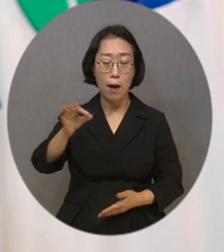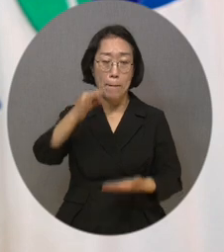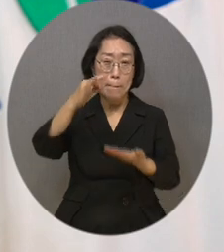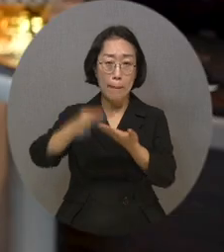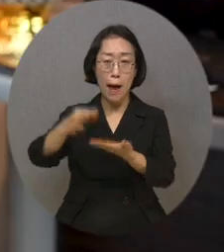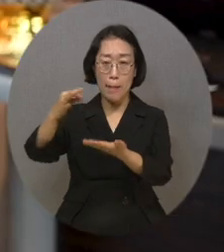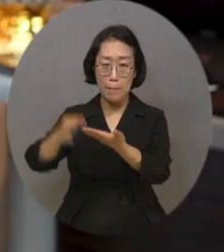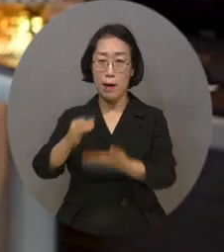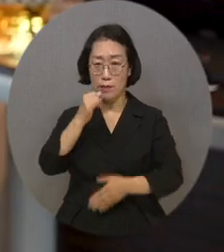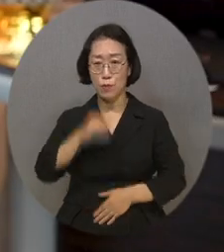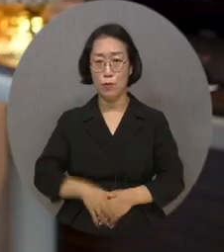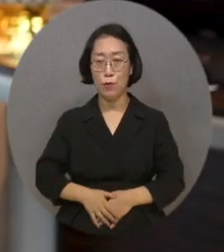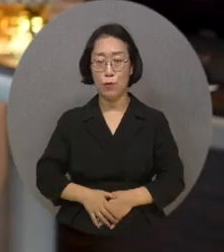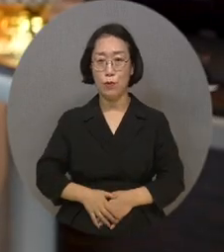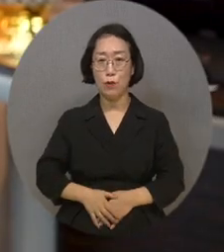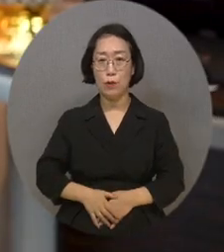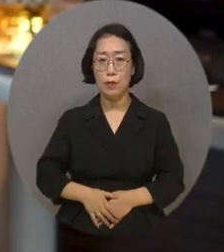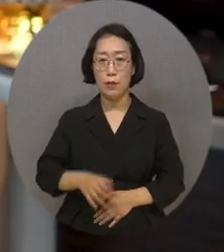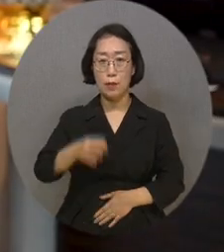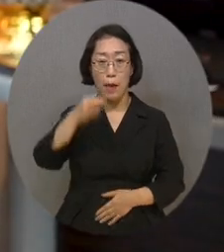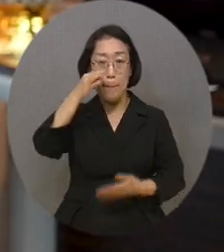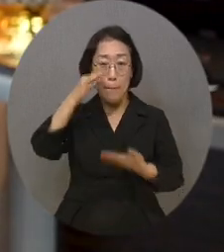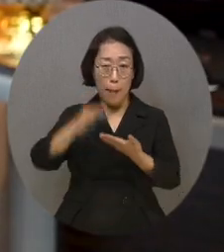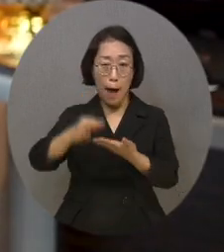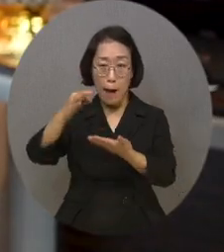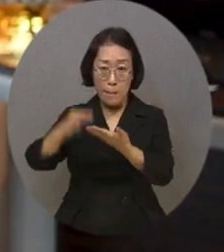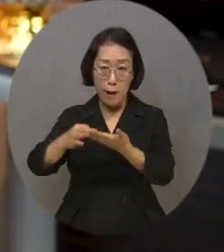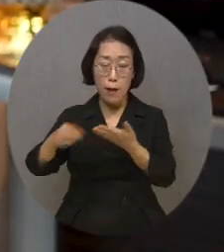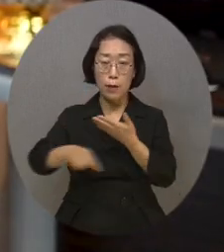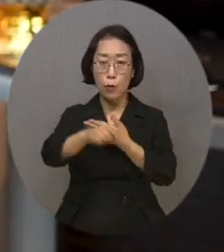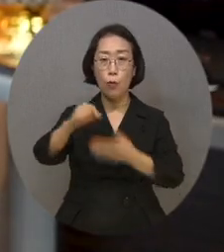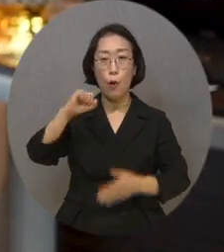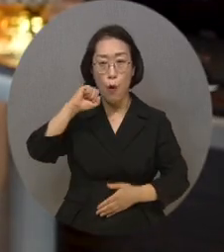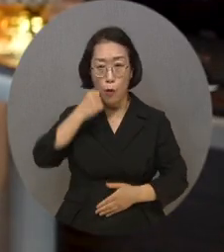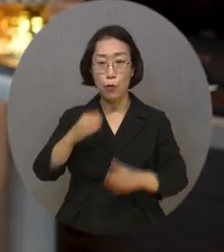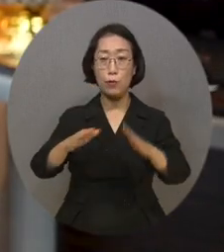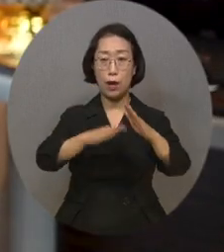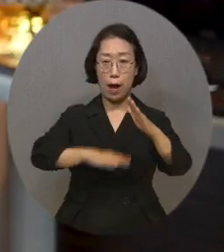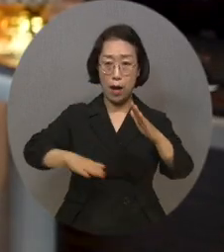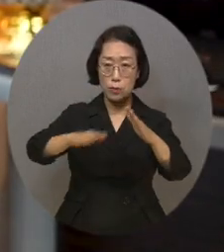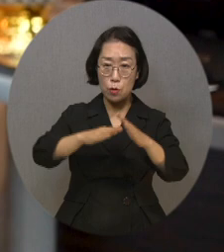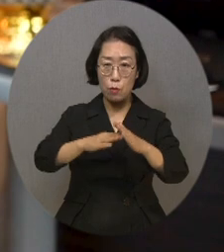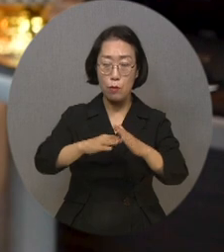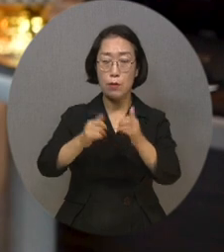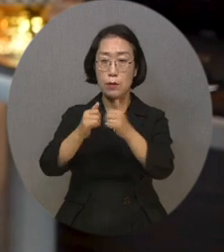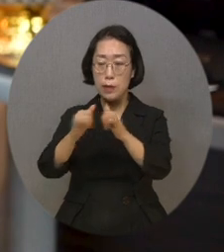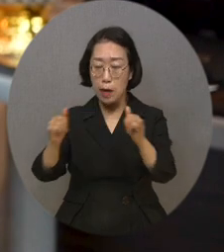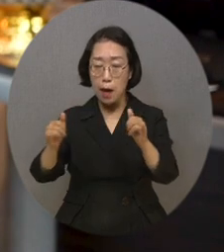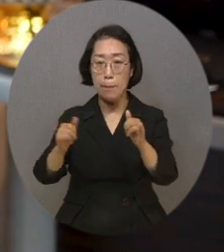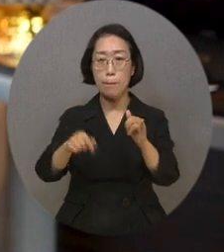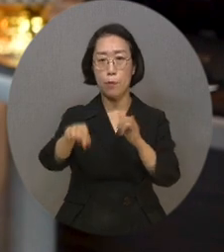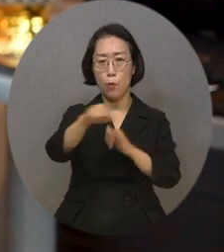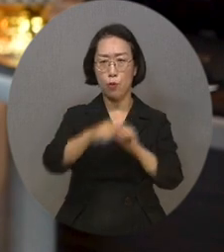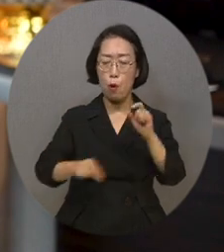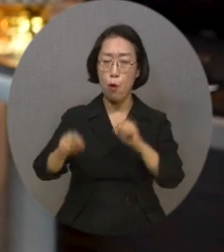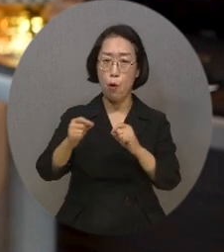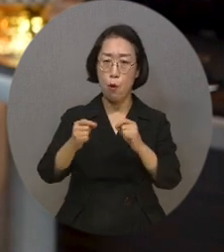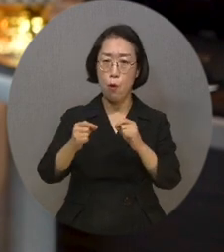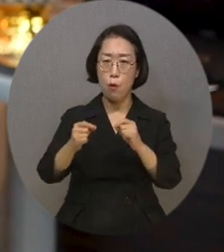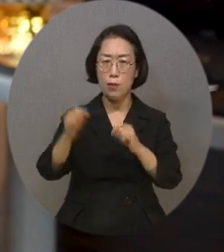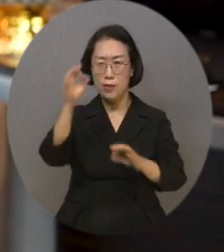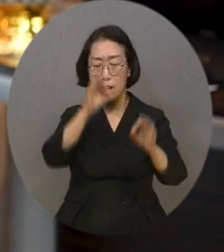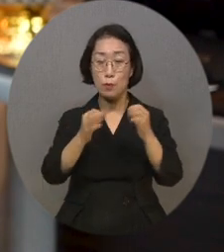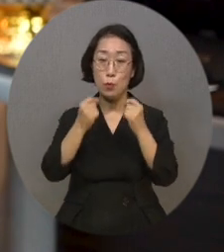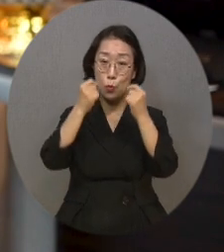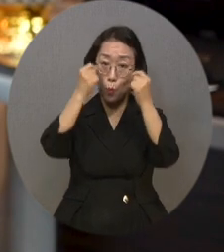이게 이 고창군에서는 그런 그 발굴되지 않은 이런 어려운 그 사회적 약자들을 발굴하기 위해서 또 따로 하고 계신 정책이나 뭐